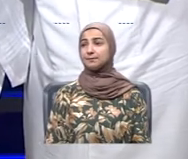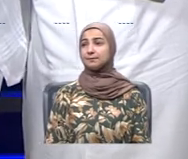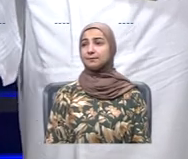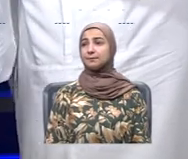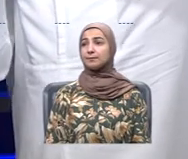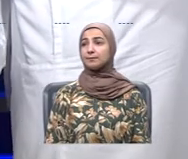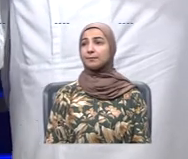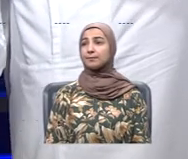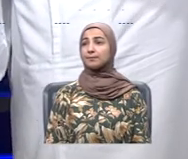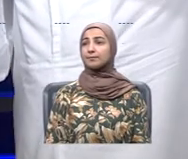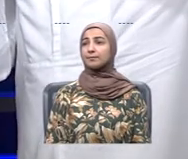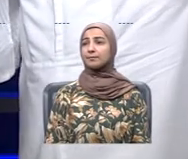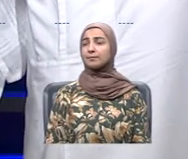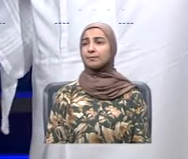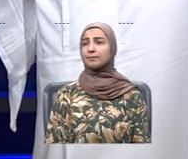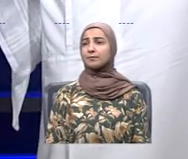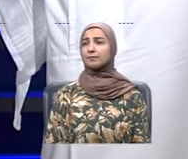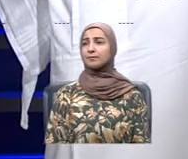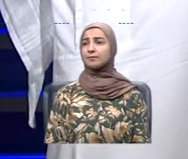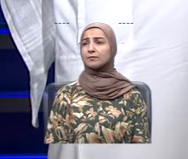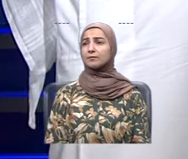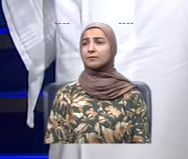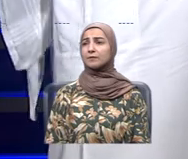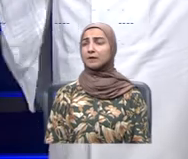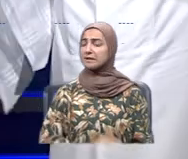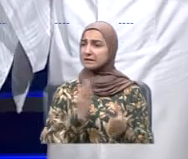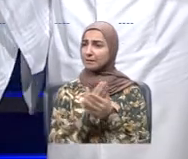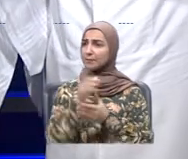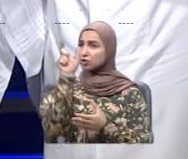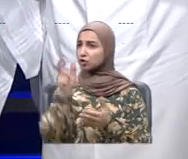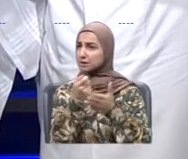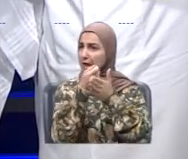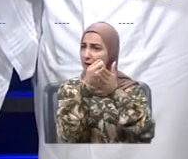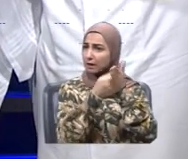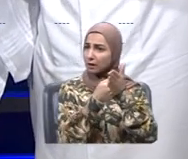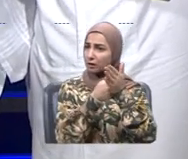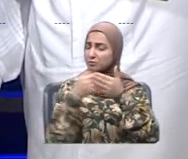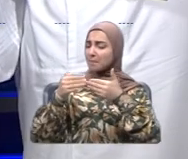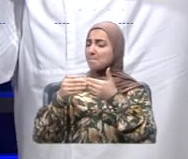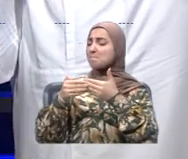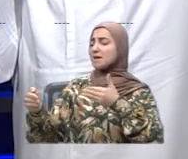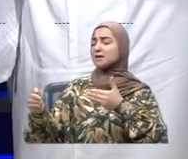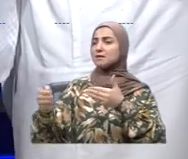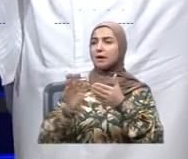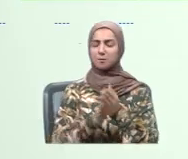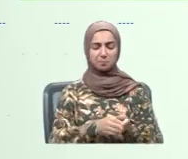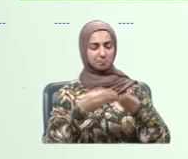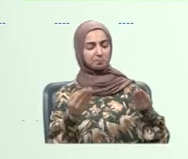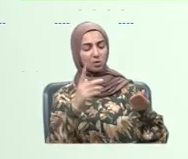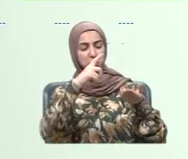الرابع: لماذا امتنع الكاتب عن المطالعة؟ كما يقول هو: